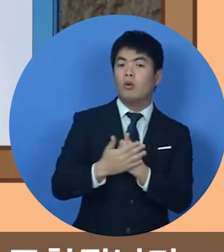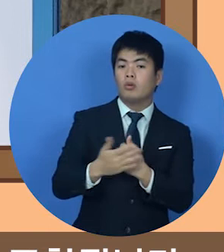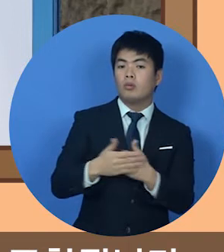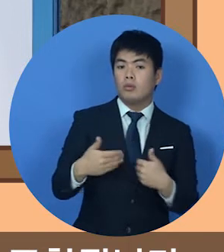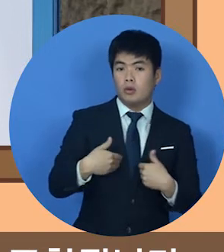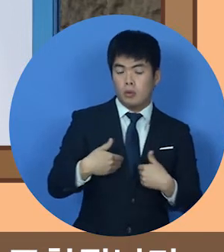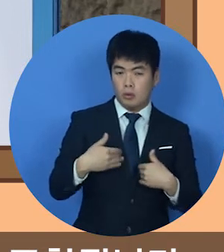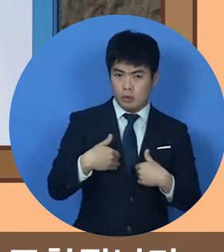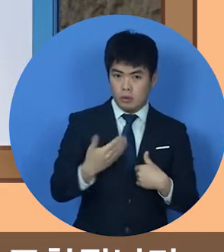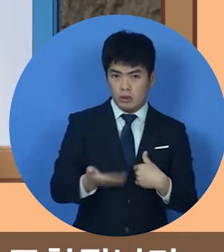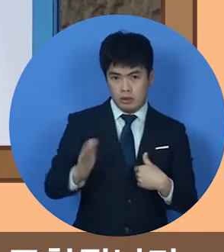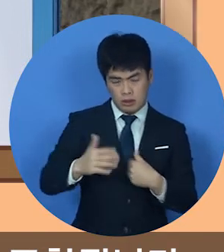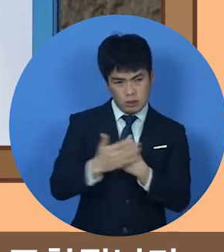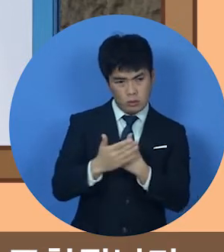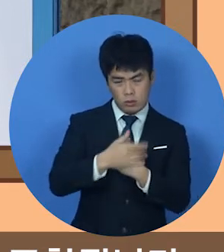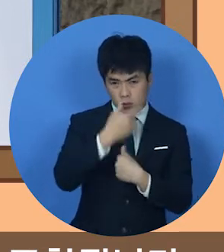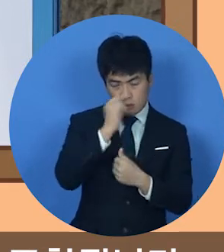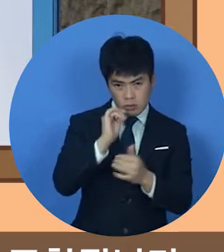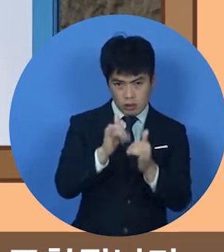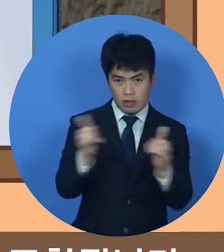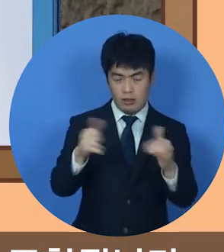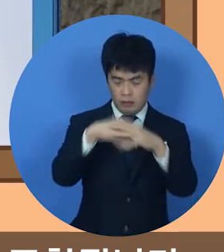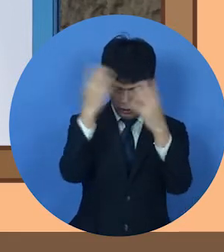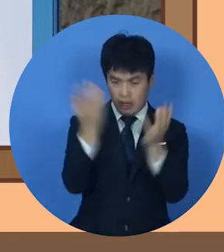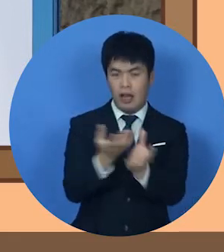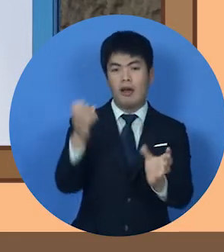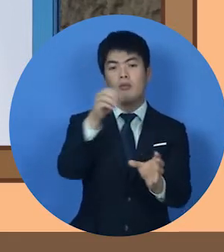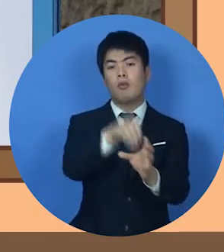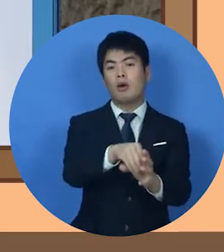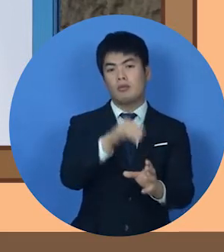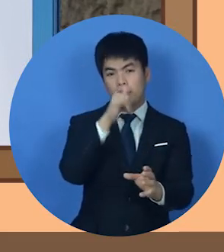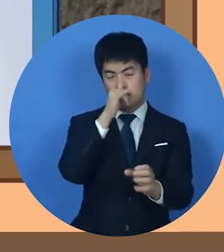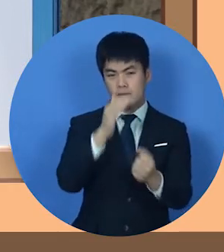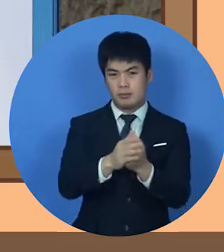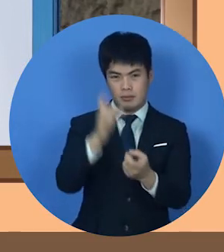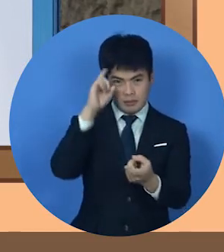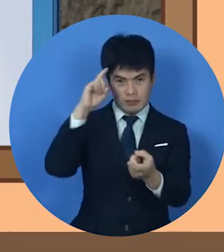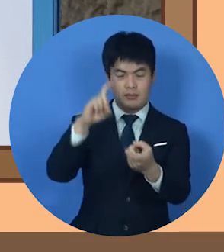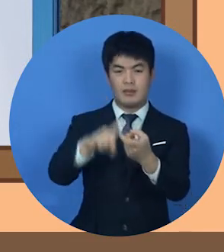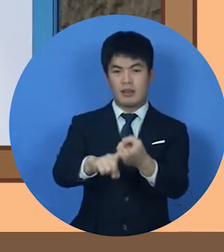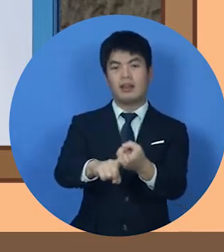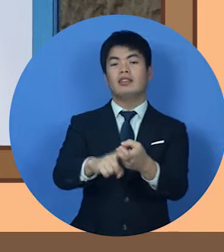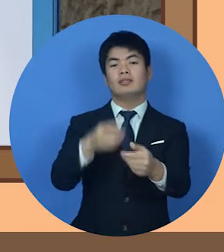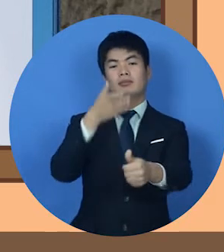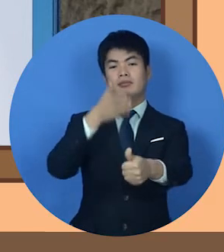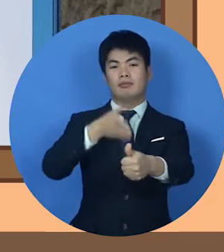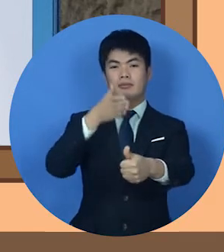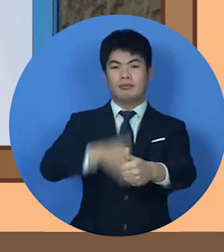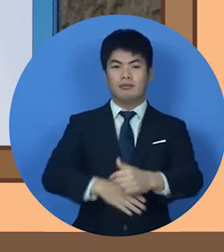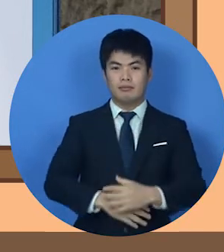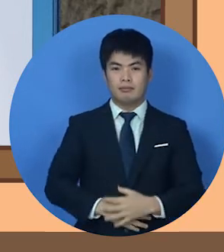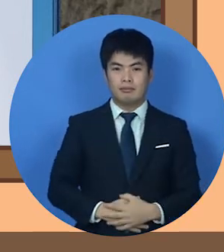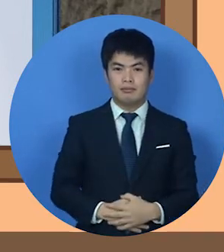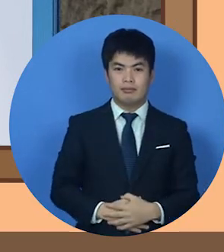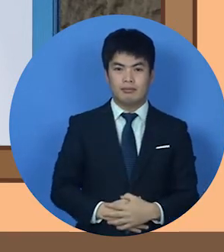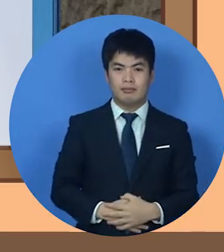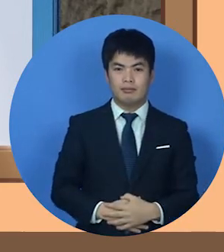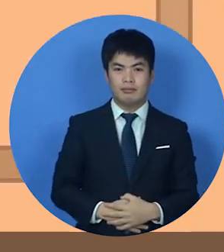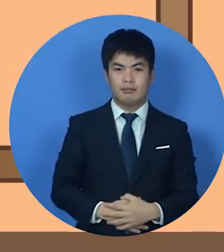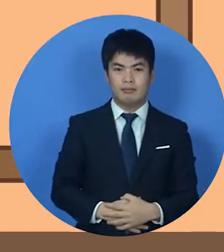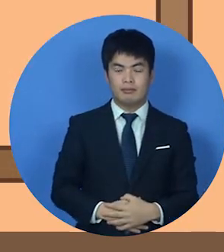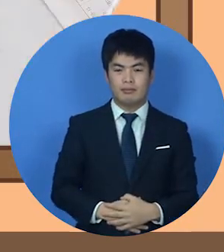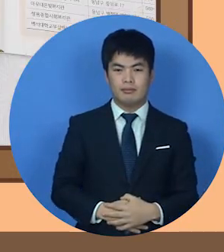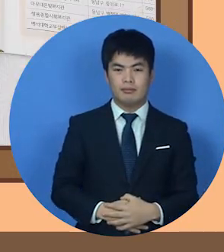가족의 보호를 받지 못하는 사람 등이 모두 포함됩니다. 시민들의 많은 참여와 관심 부탁드립니다.